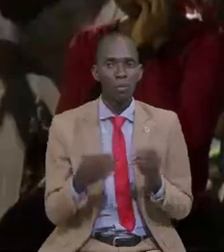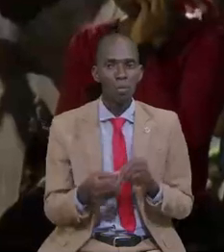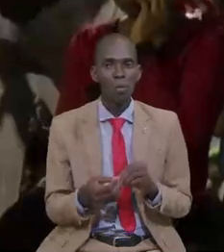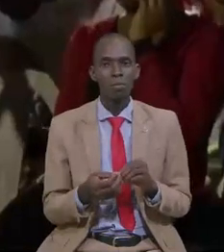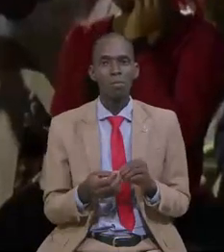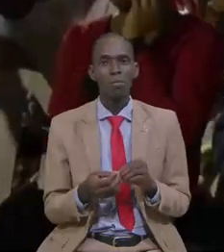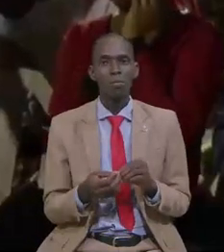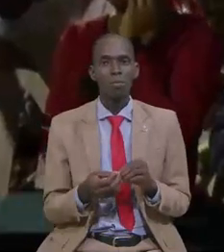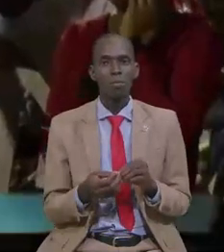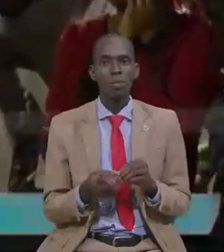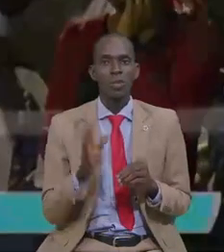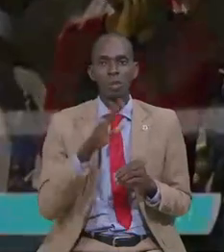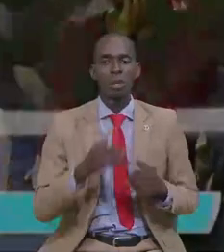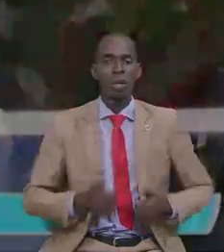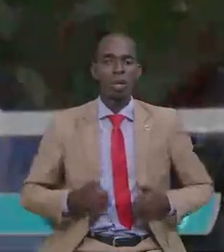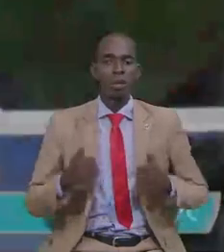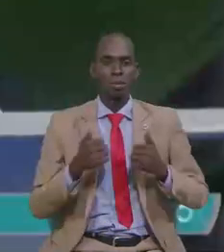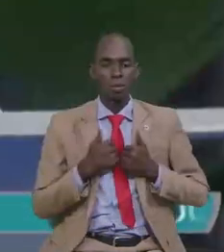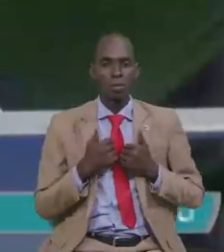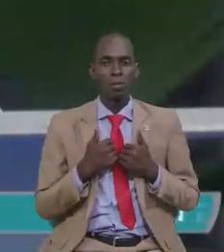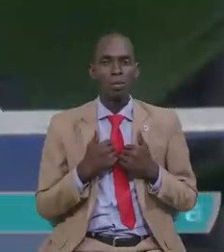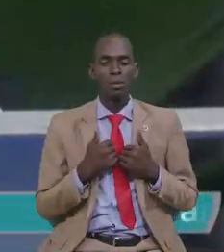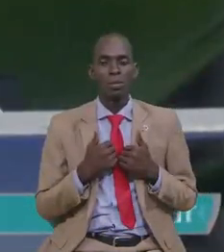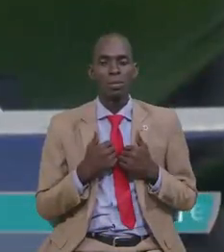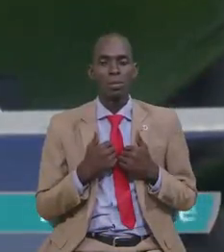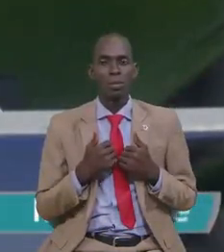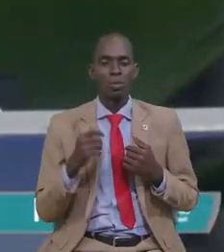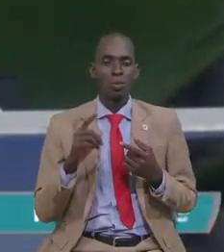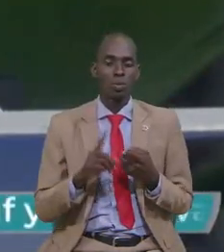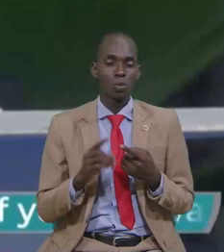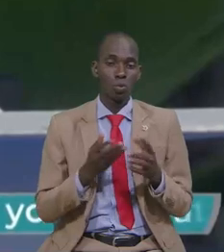téléphone, votre résidence